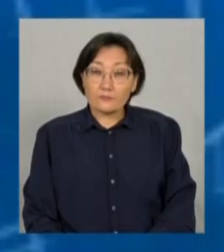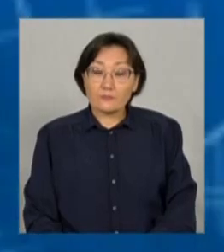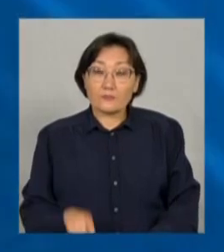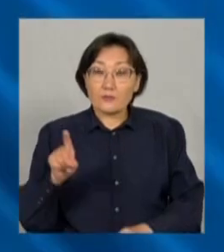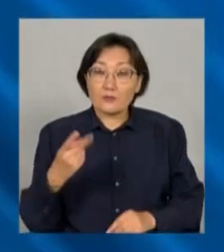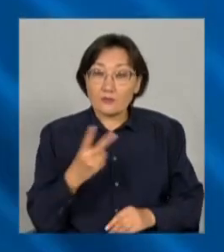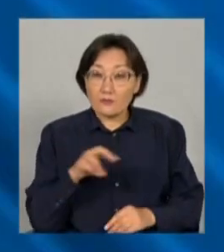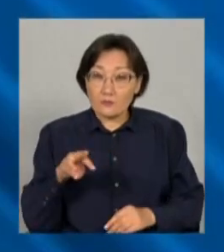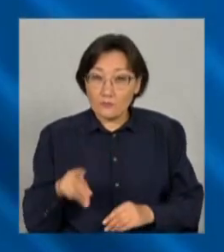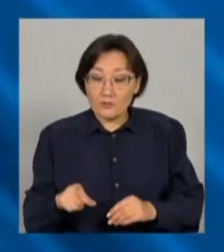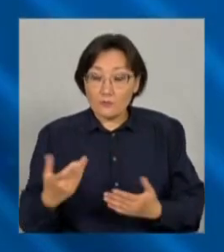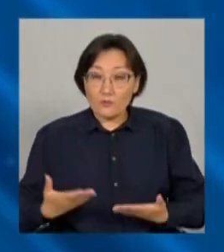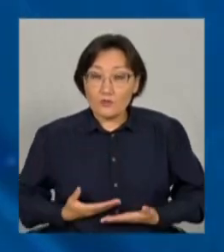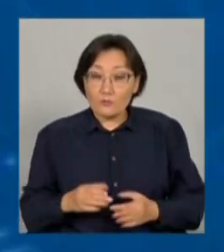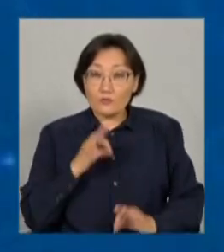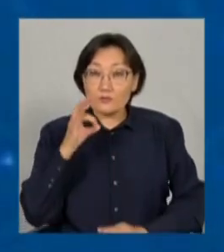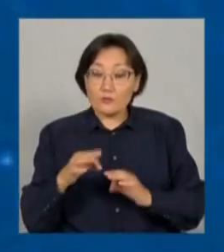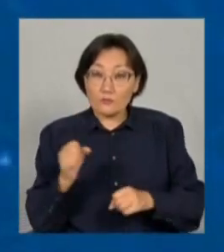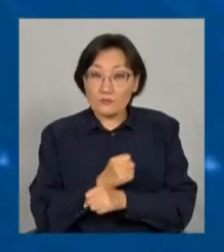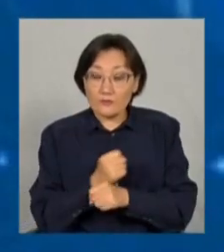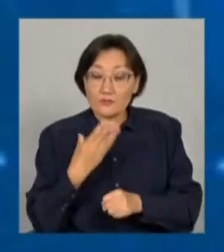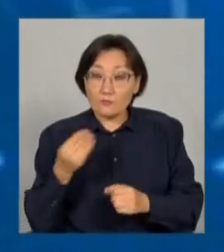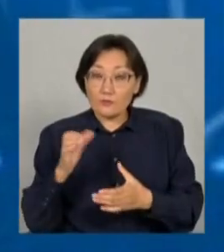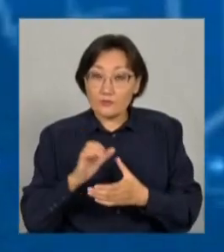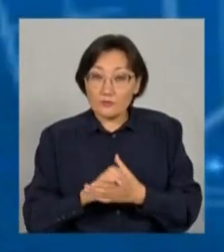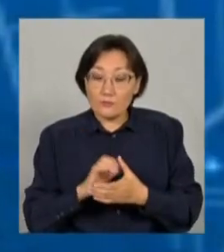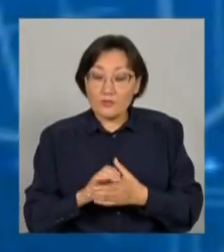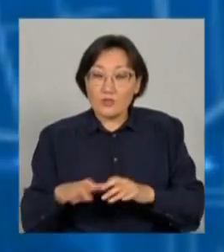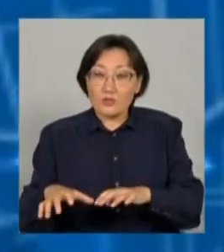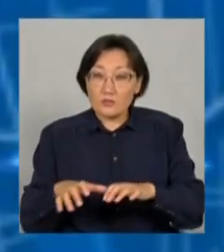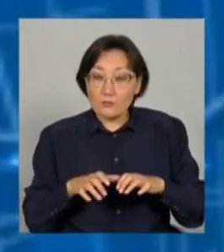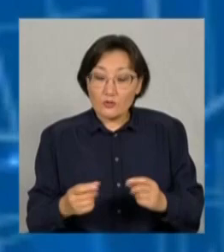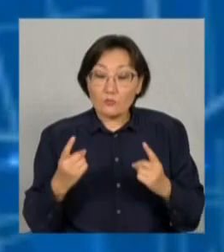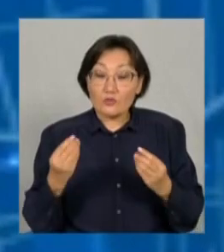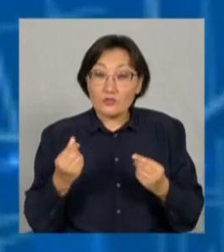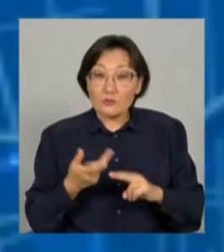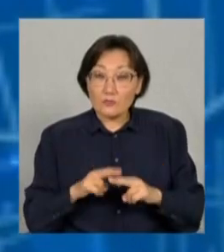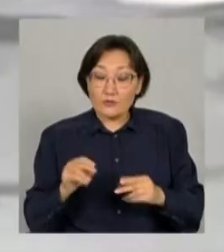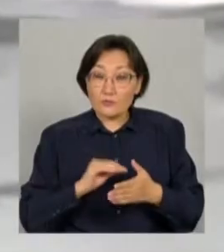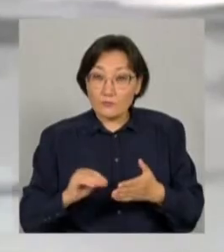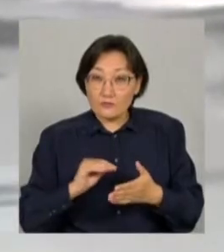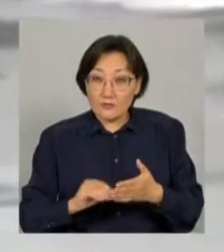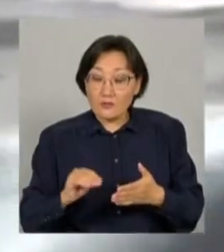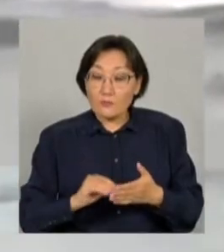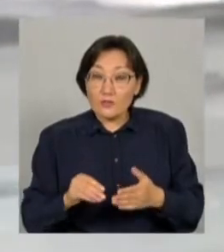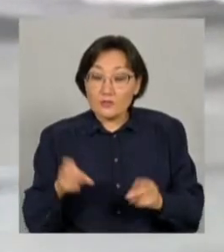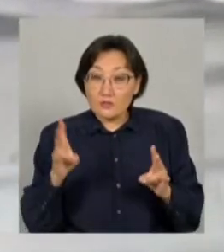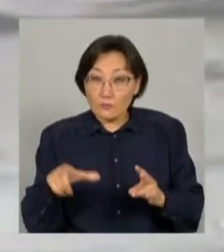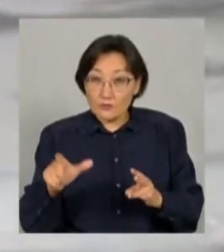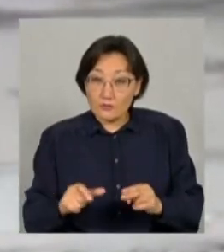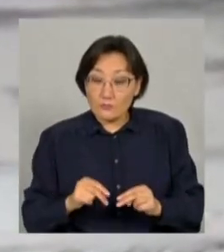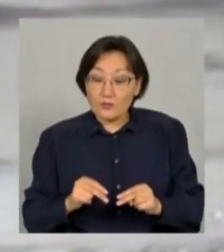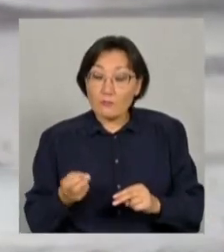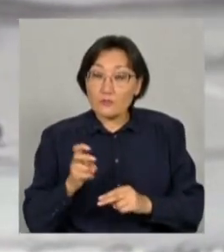Вымогал 2 миллиона тенге. Житель Темиртау избил своего знакомого и завладел крупной суммой. Об этом заявление написал пострадавший, который обратился